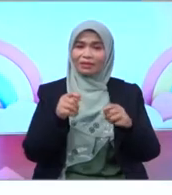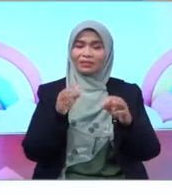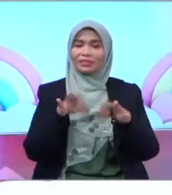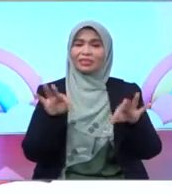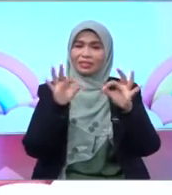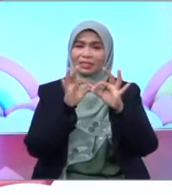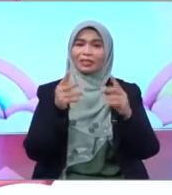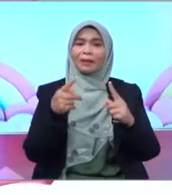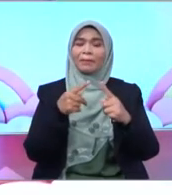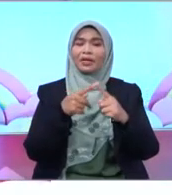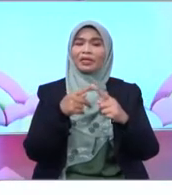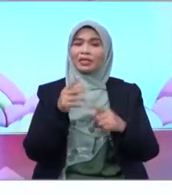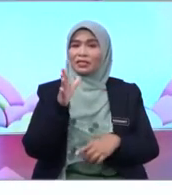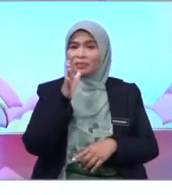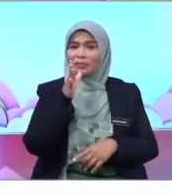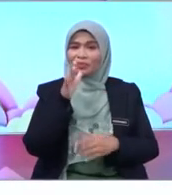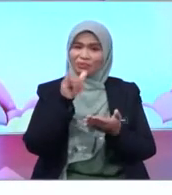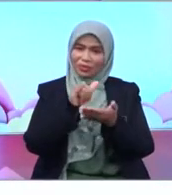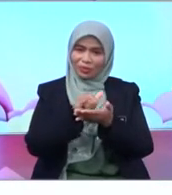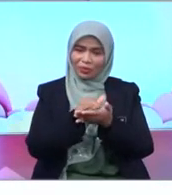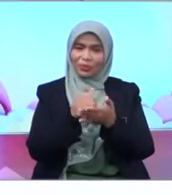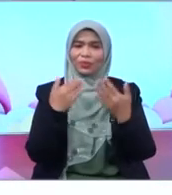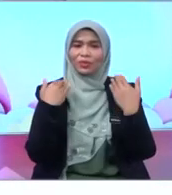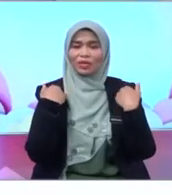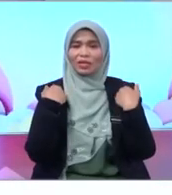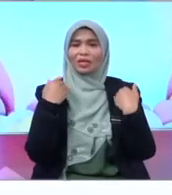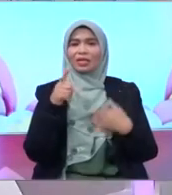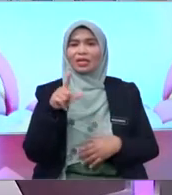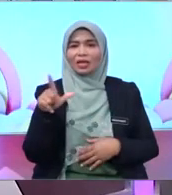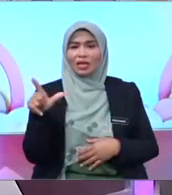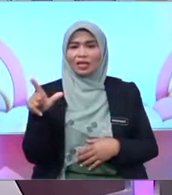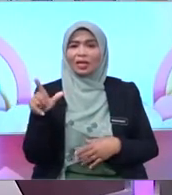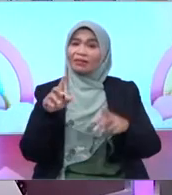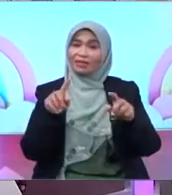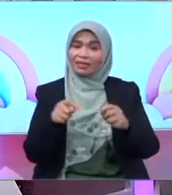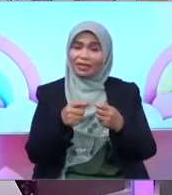itu adalah tindakannya Fato eh